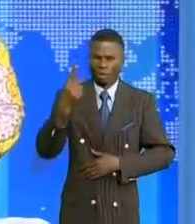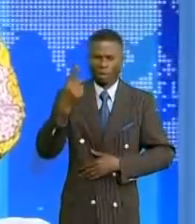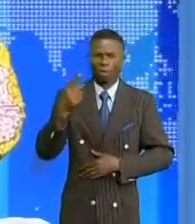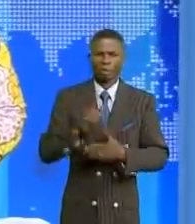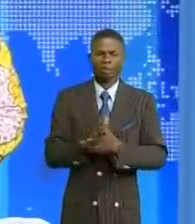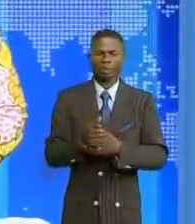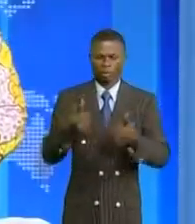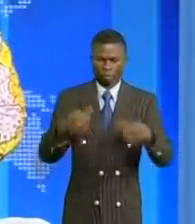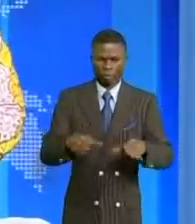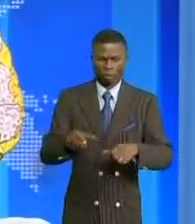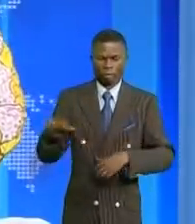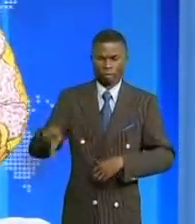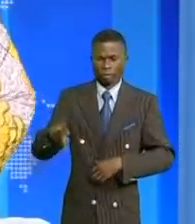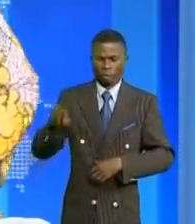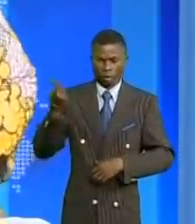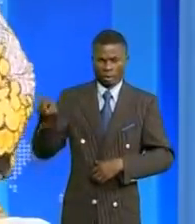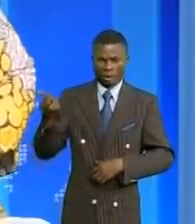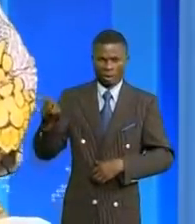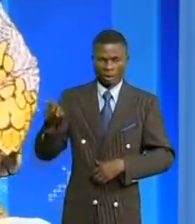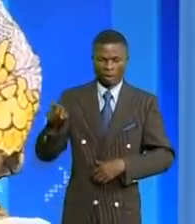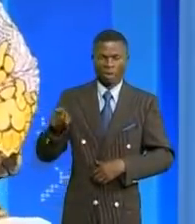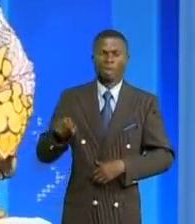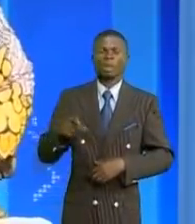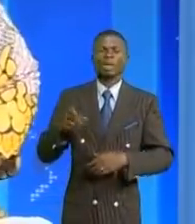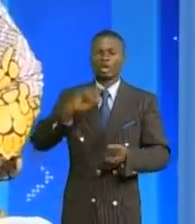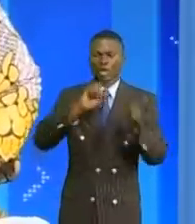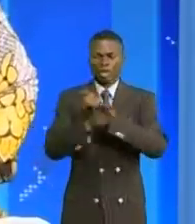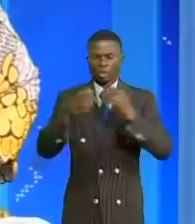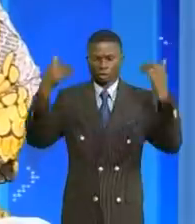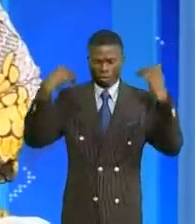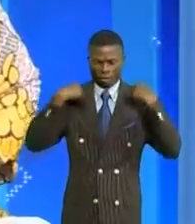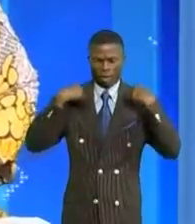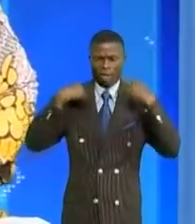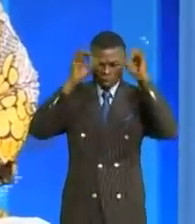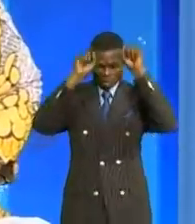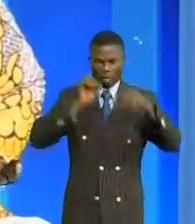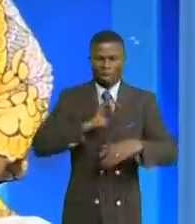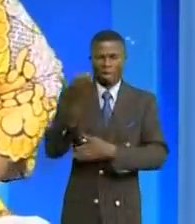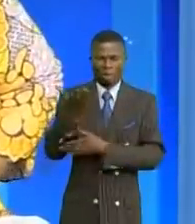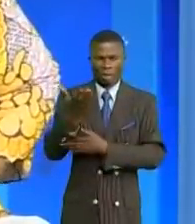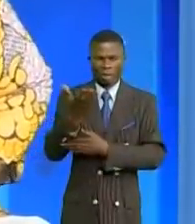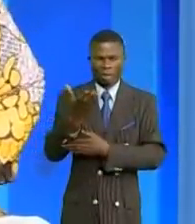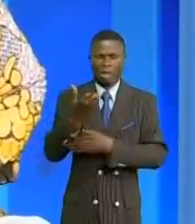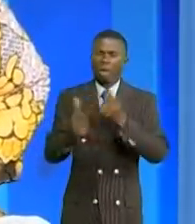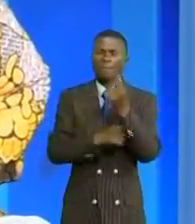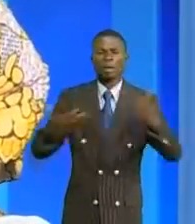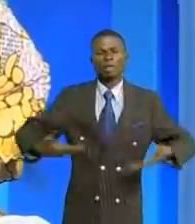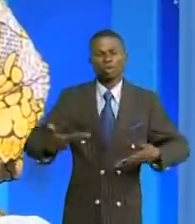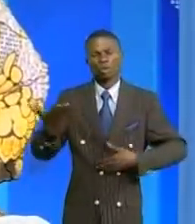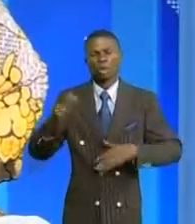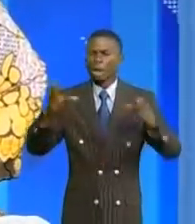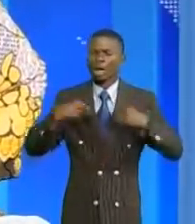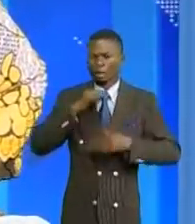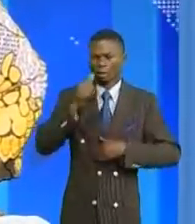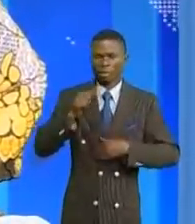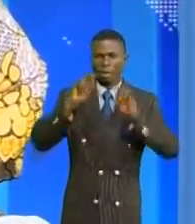restant dans cette partie de la république les tables et sièges décrétée par le chef de l'état et il apprécier ou pas par la population de goma